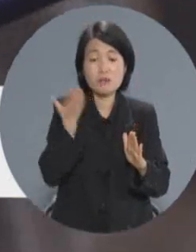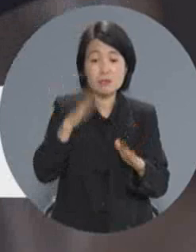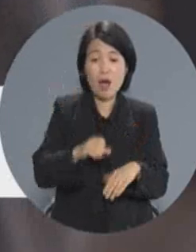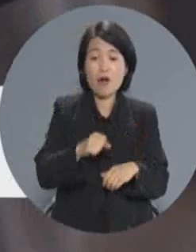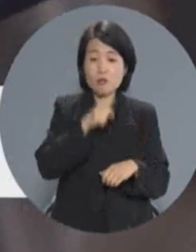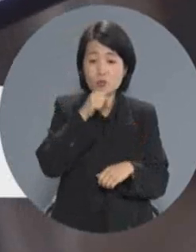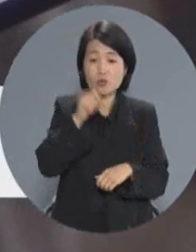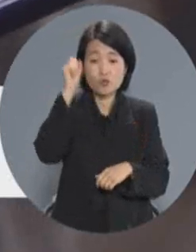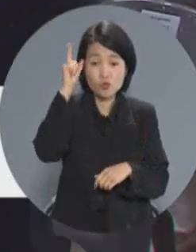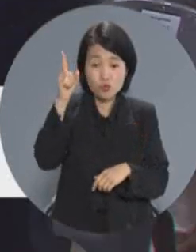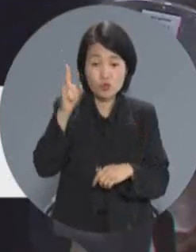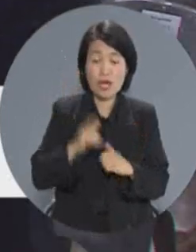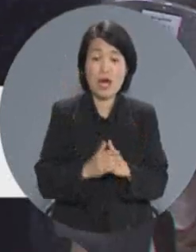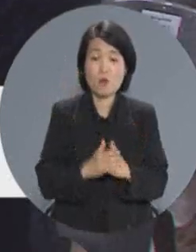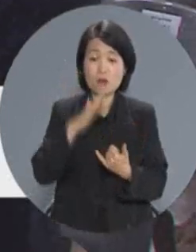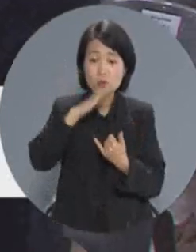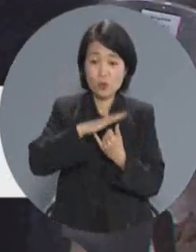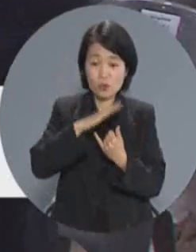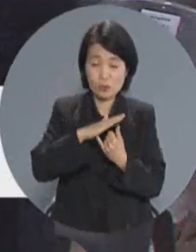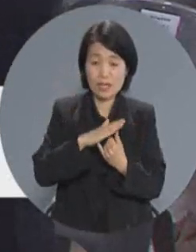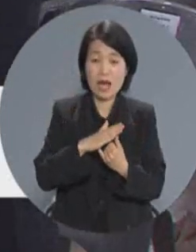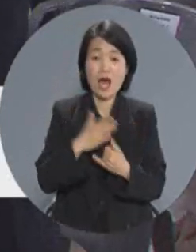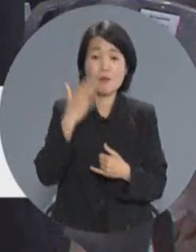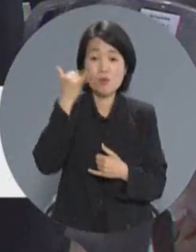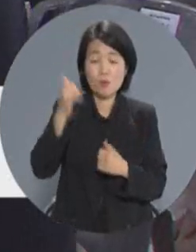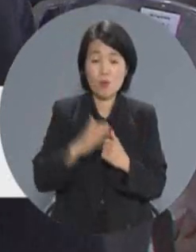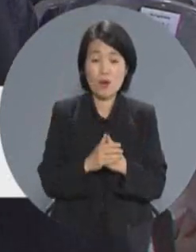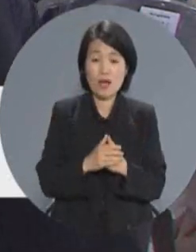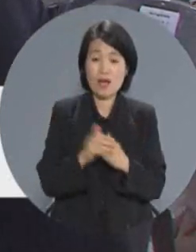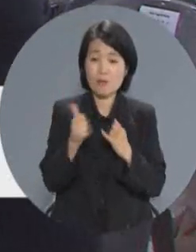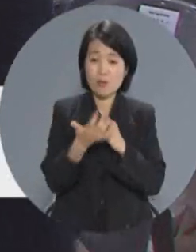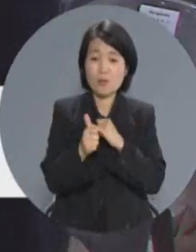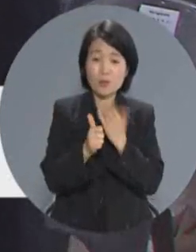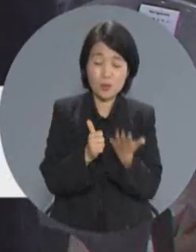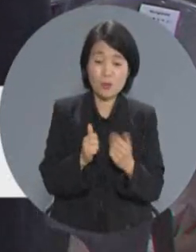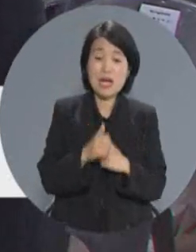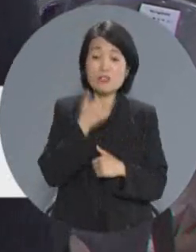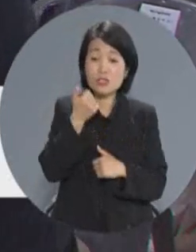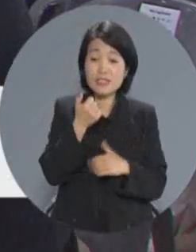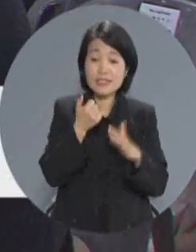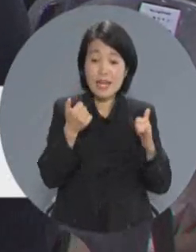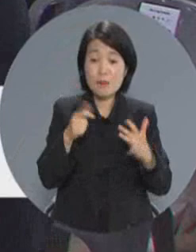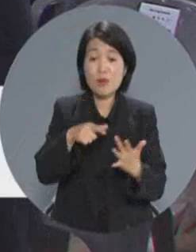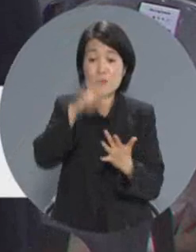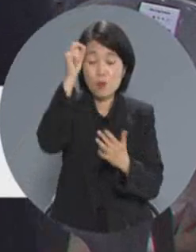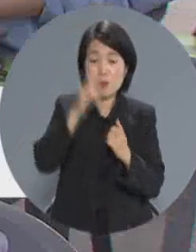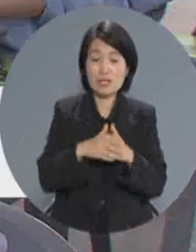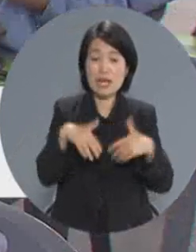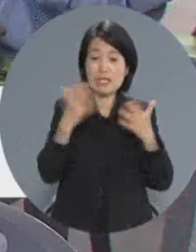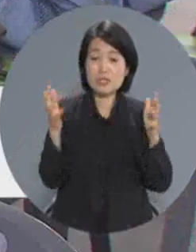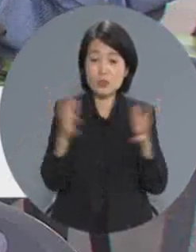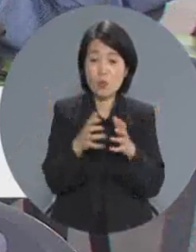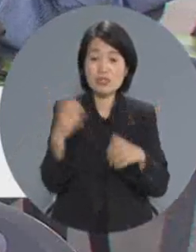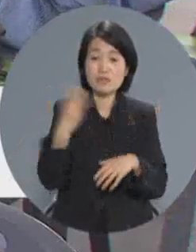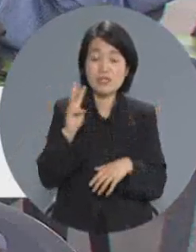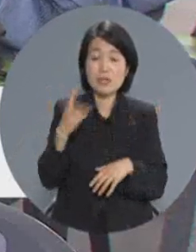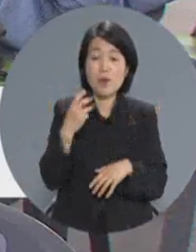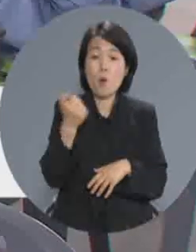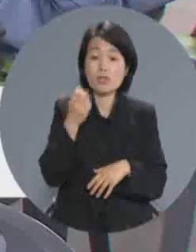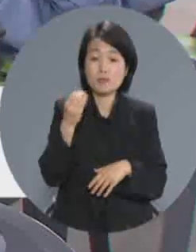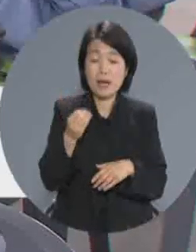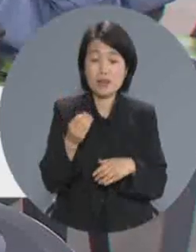성적이 우수한 학생, 소년, 소녀 가장, 편부모 세대의 학생 50명을 선발해 총 3,350만